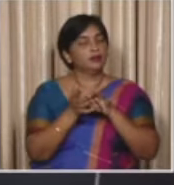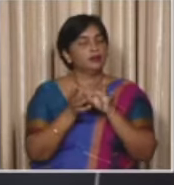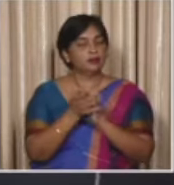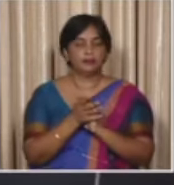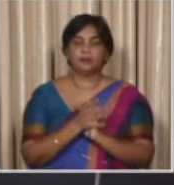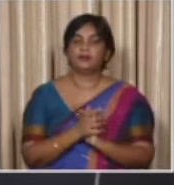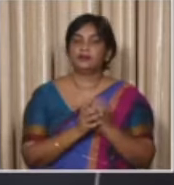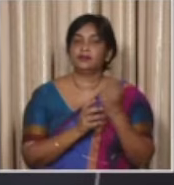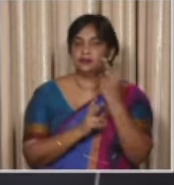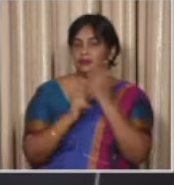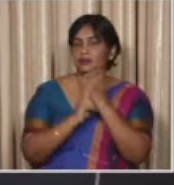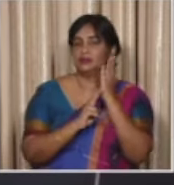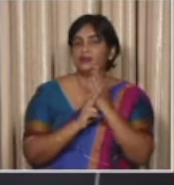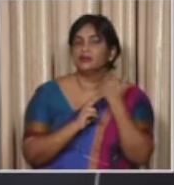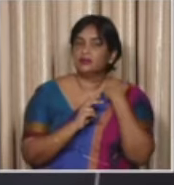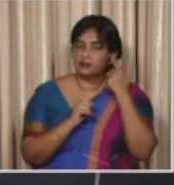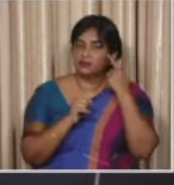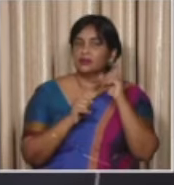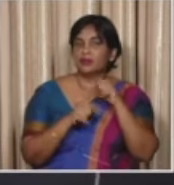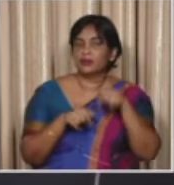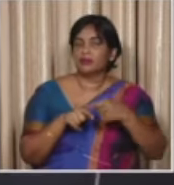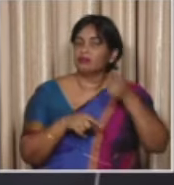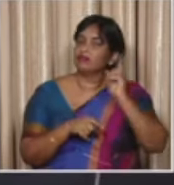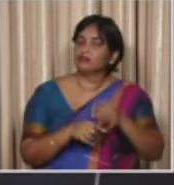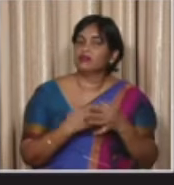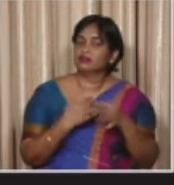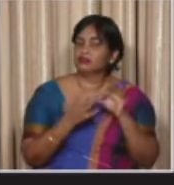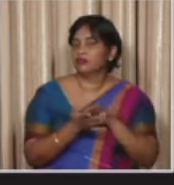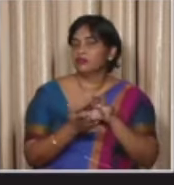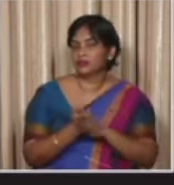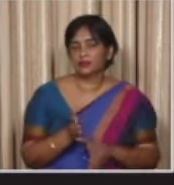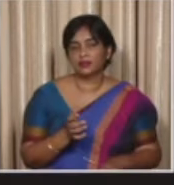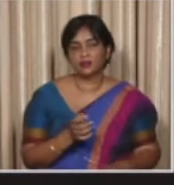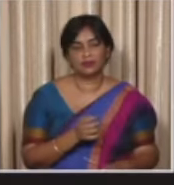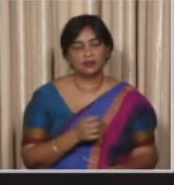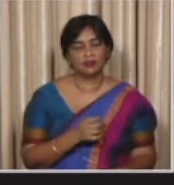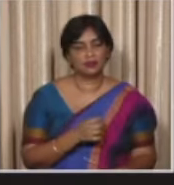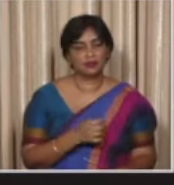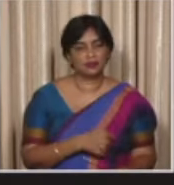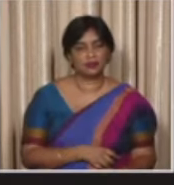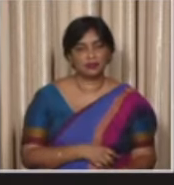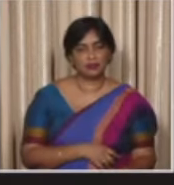එළඹීම. වේදික පිළිබඳව මම හිතනවා අධිකංගතාවයකට ඒක. හරි, බොහොම ස්තුතියි. ප්‍රධාන වැඩක ද්වාරා